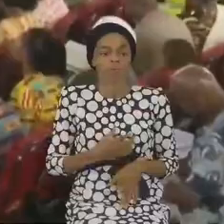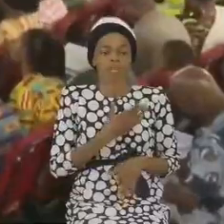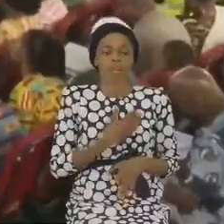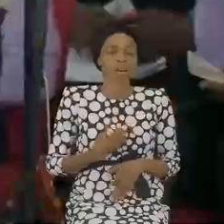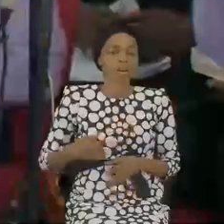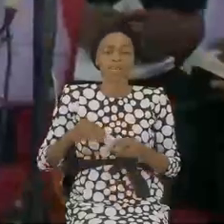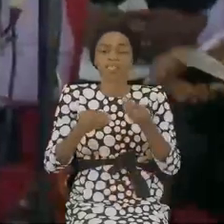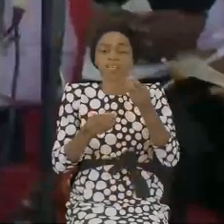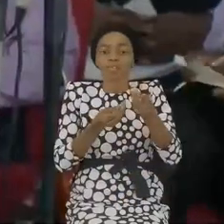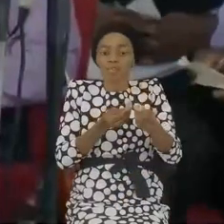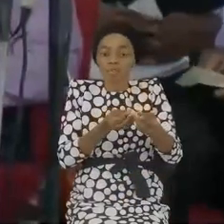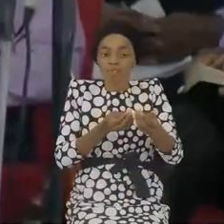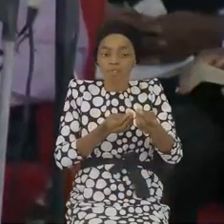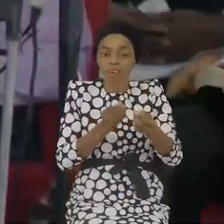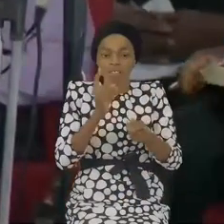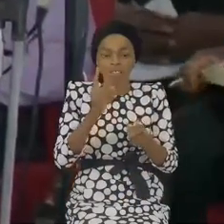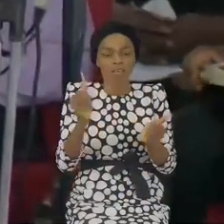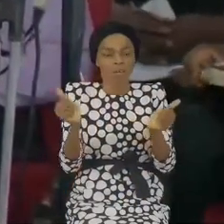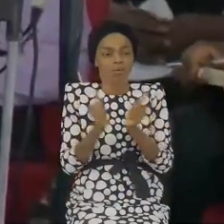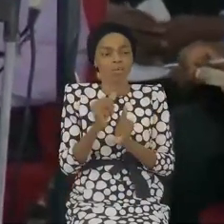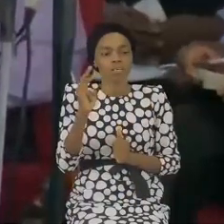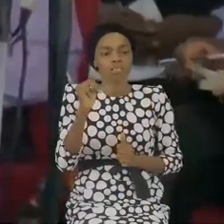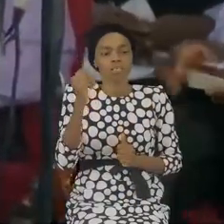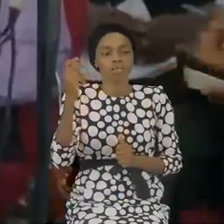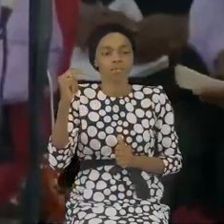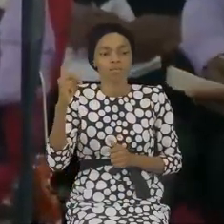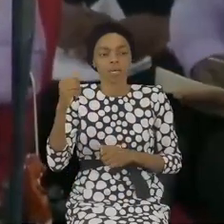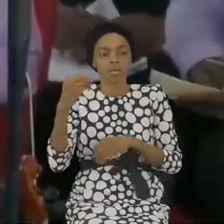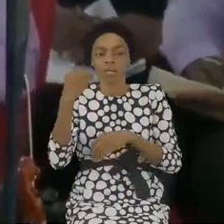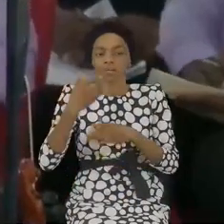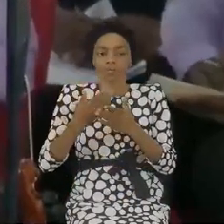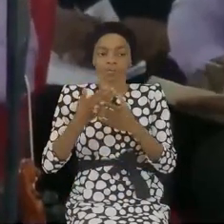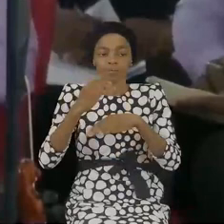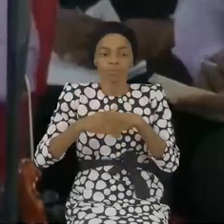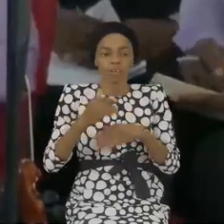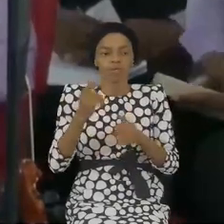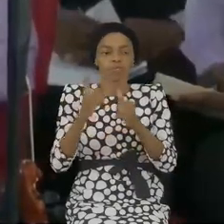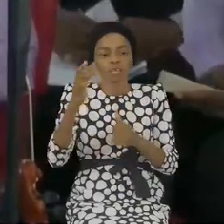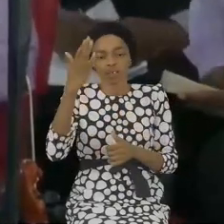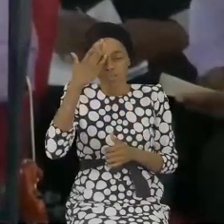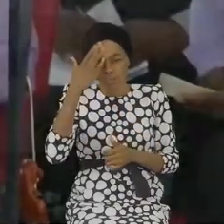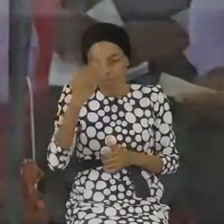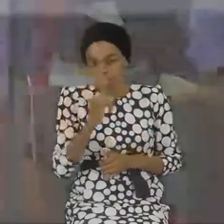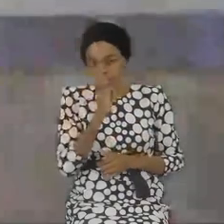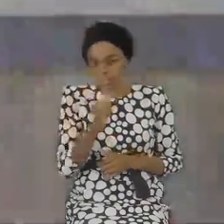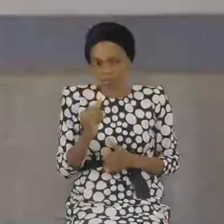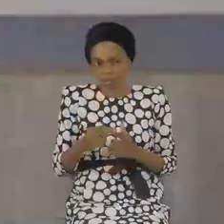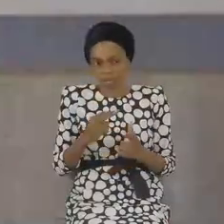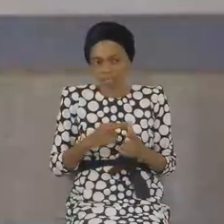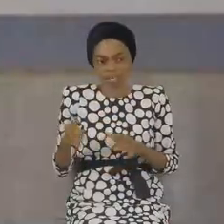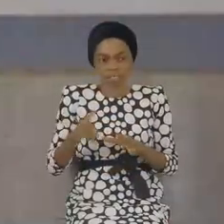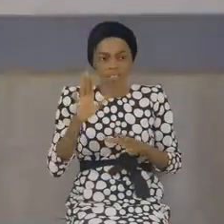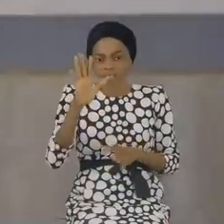que n'avait pas connu tes pères, afin de t'apprendre que l'homme ne vit pas de